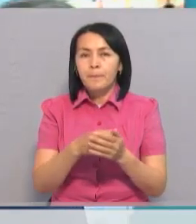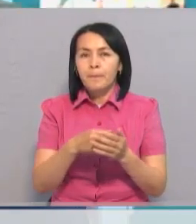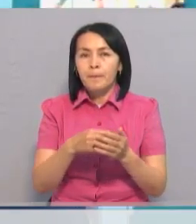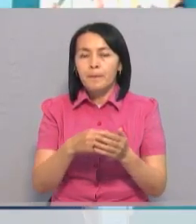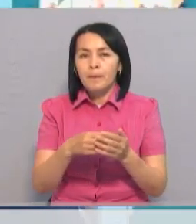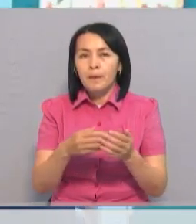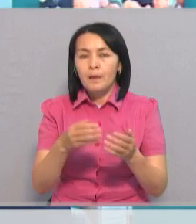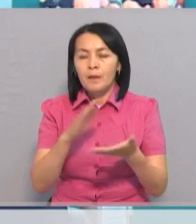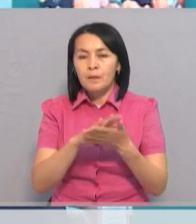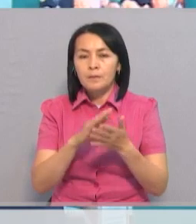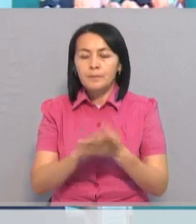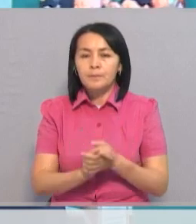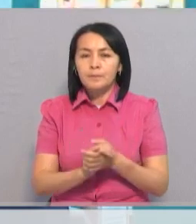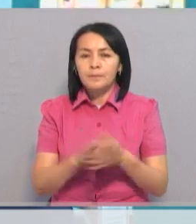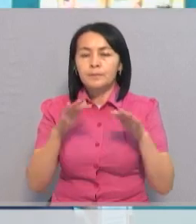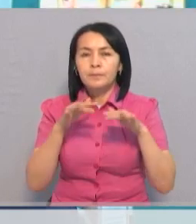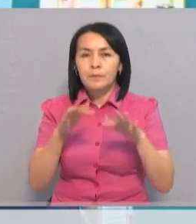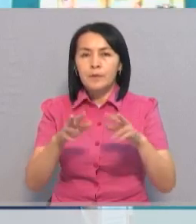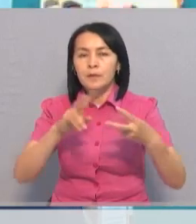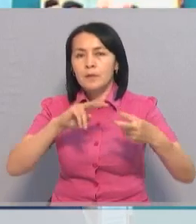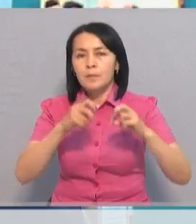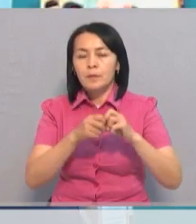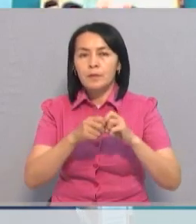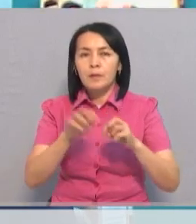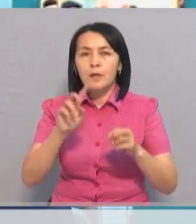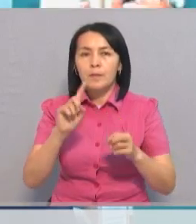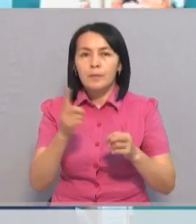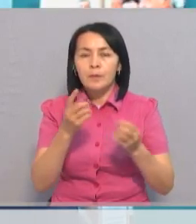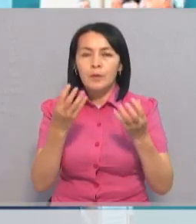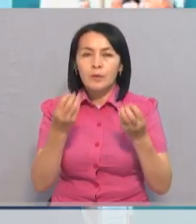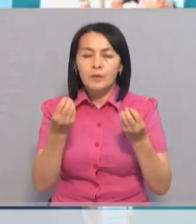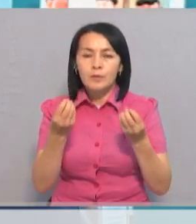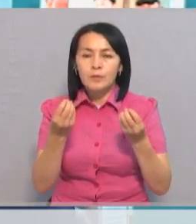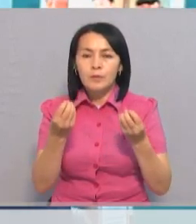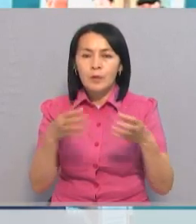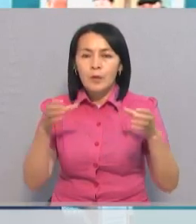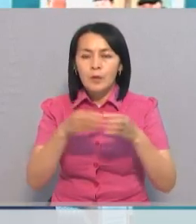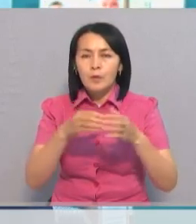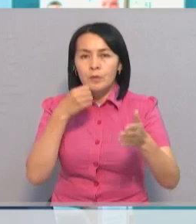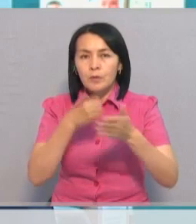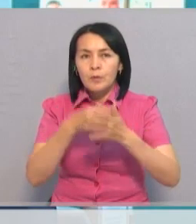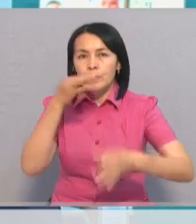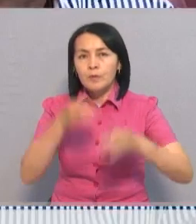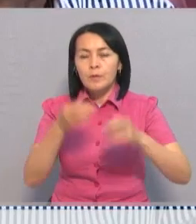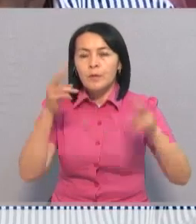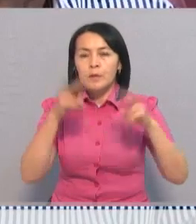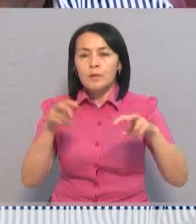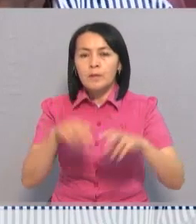медиативного соглашения, решение их проблем в первой инстанции, а также в органах досудебного